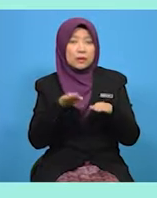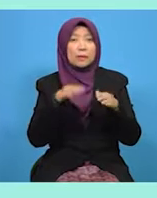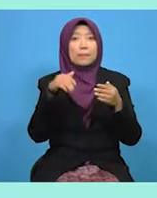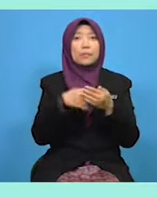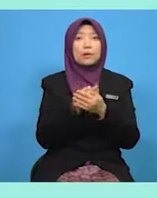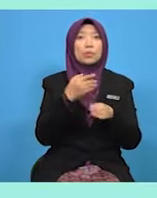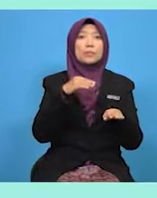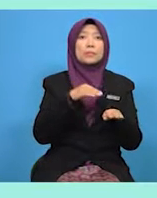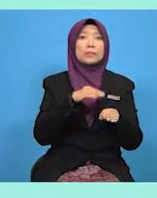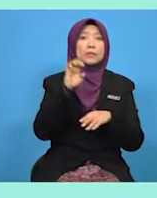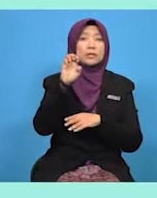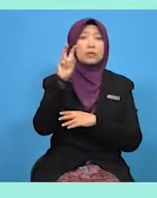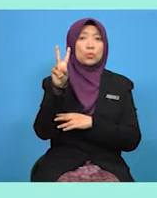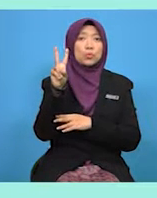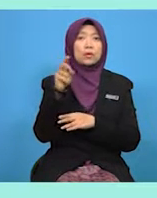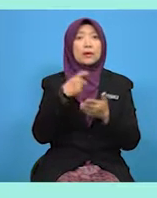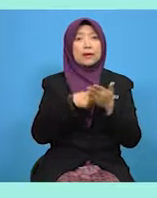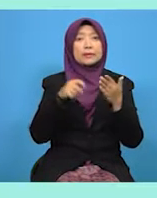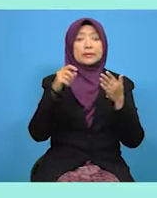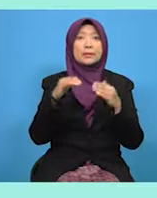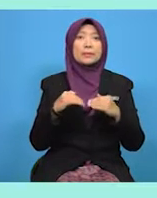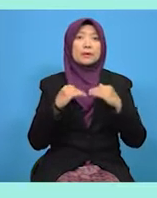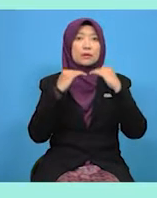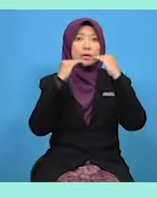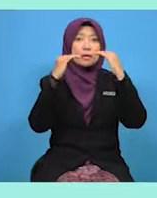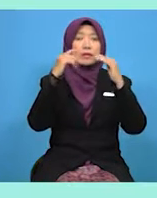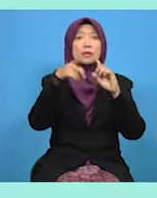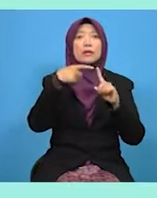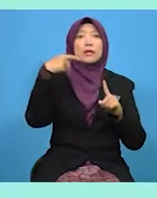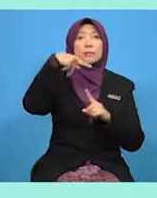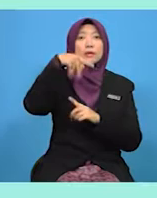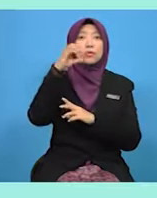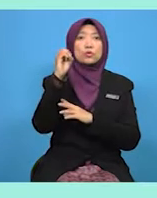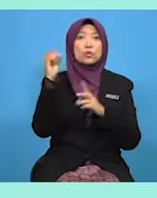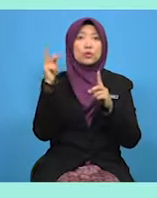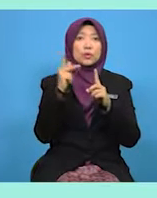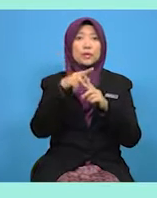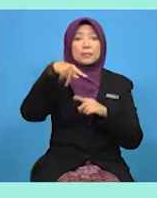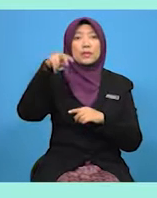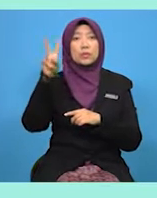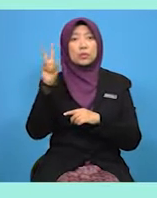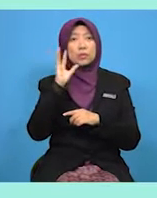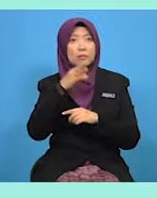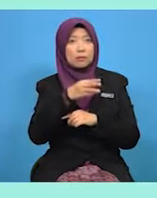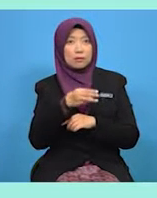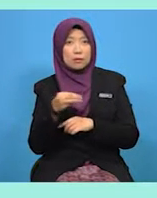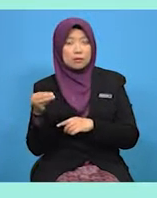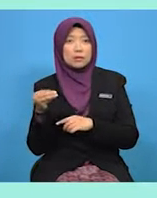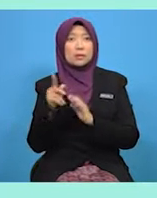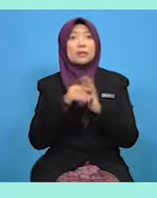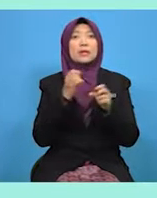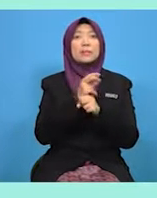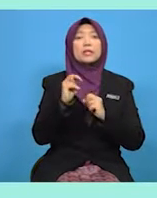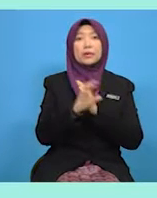baru pada E2, harga meningkat dari P0 ke P2 dan